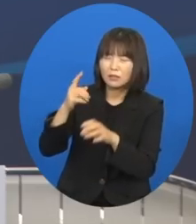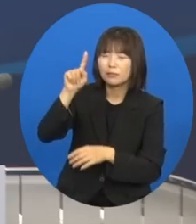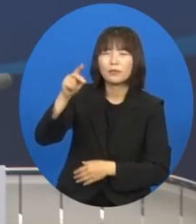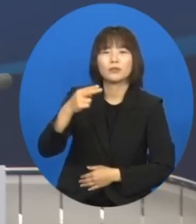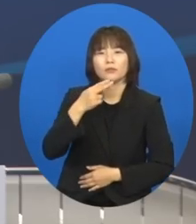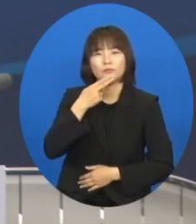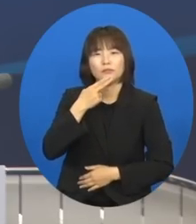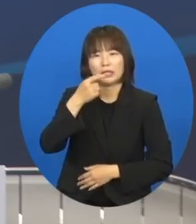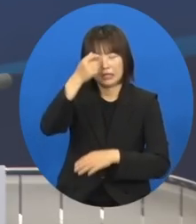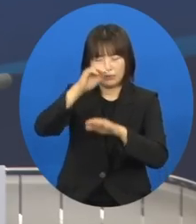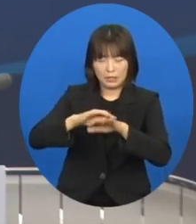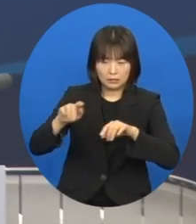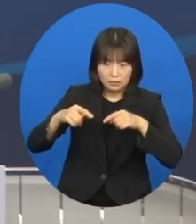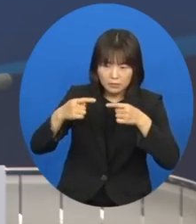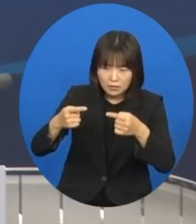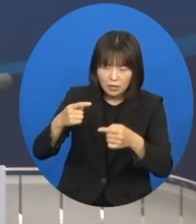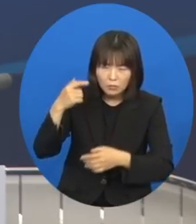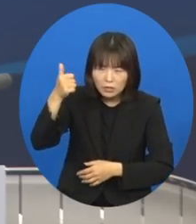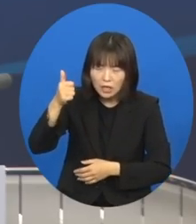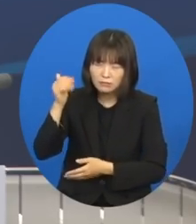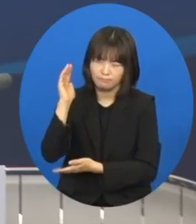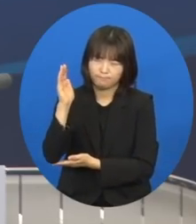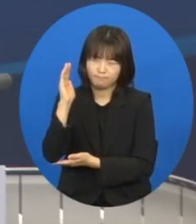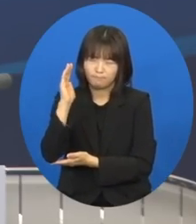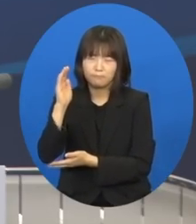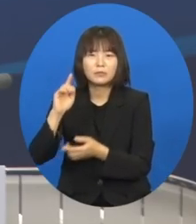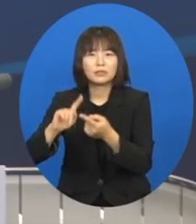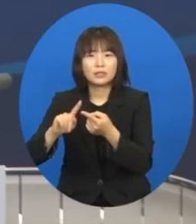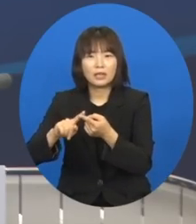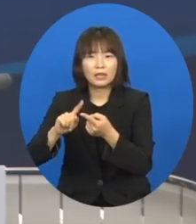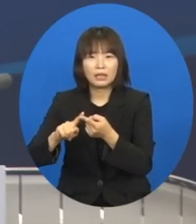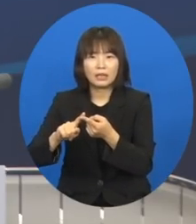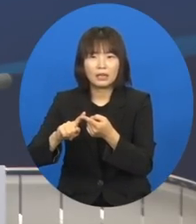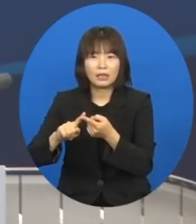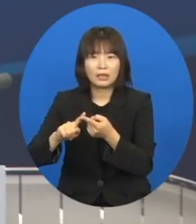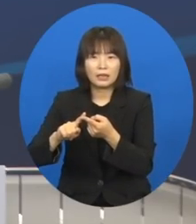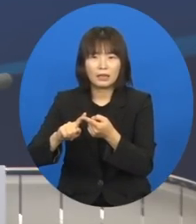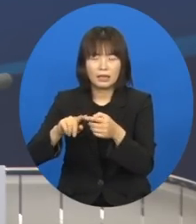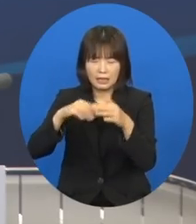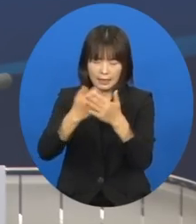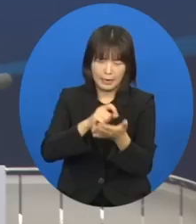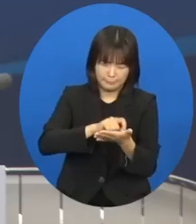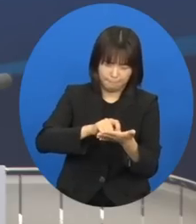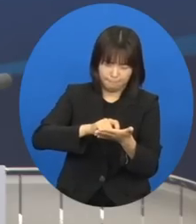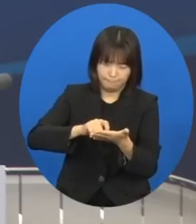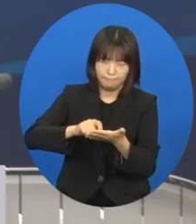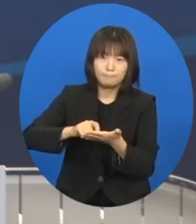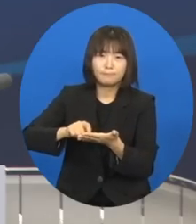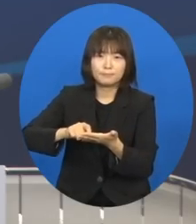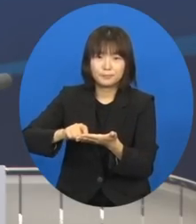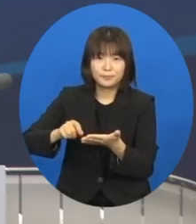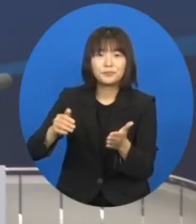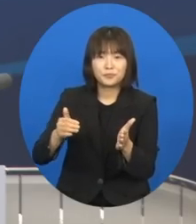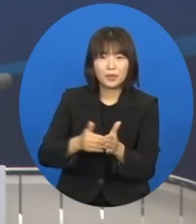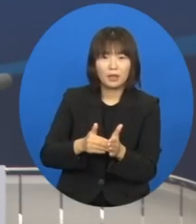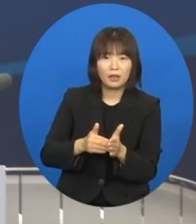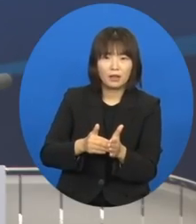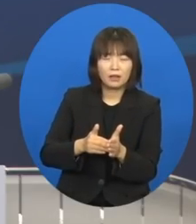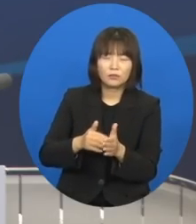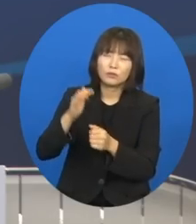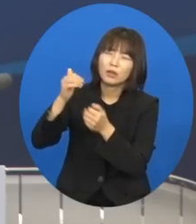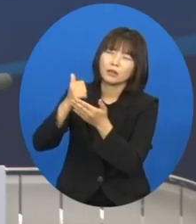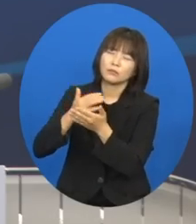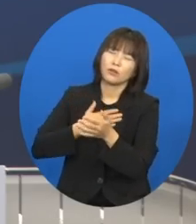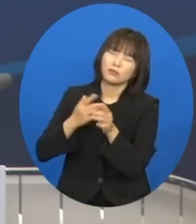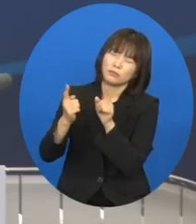예배 참석해서 목사님들이 말씀하신 것들을 깰 같은 글씨로 다 필기를 합니다. 그러고 하나님 저 좀